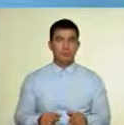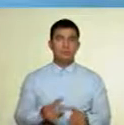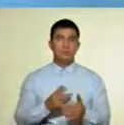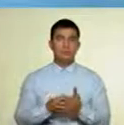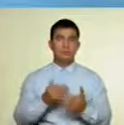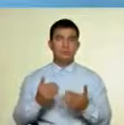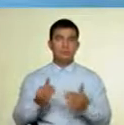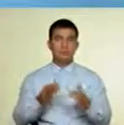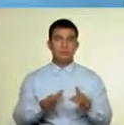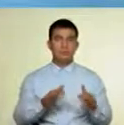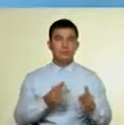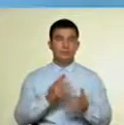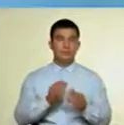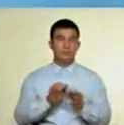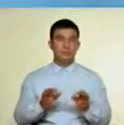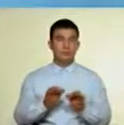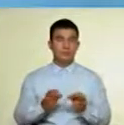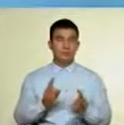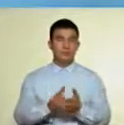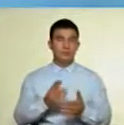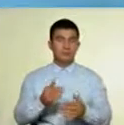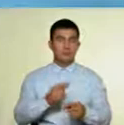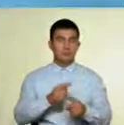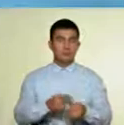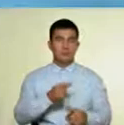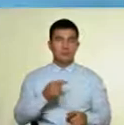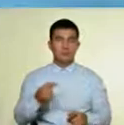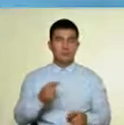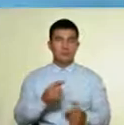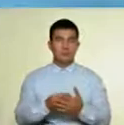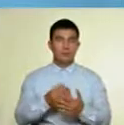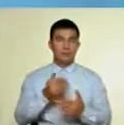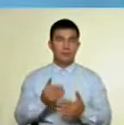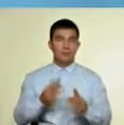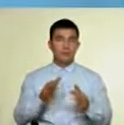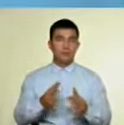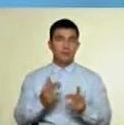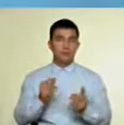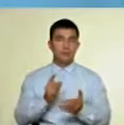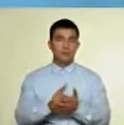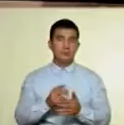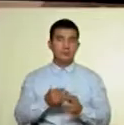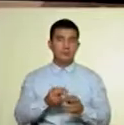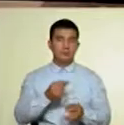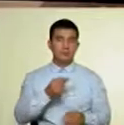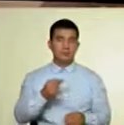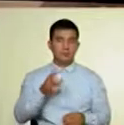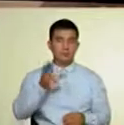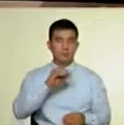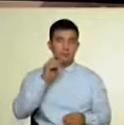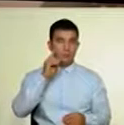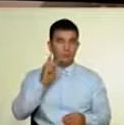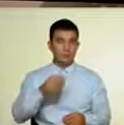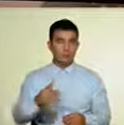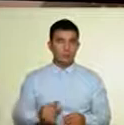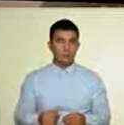o'rinda aytib o'tishimiz kerak, plus bilan minus ishora yonma-yon kelganda albatta minus ishora yozilishini siz juda ham yaxshi